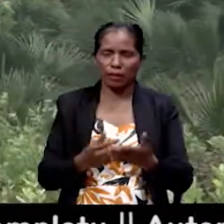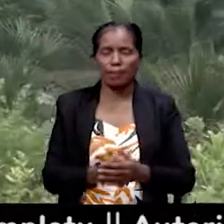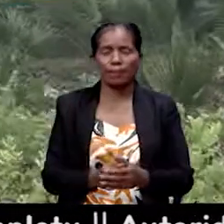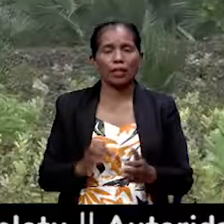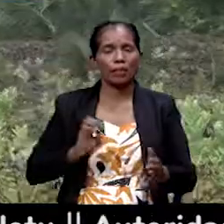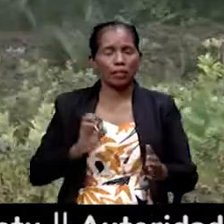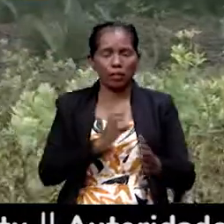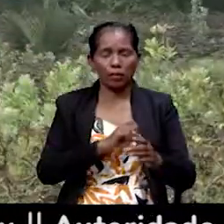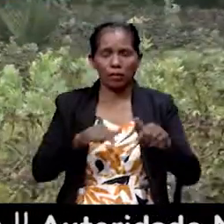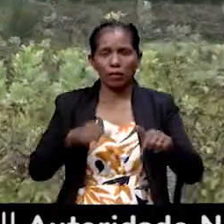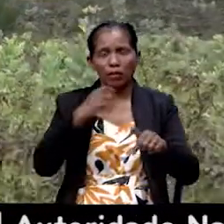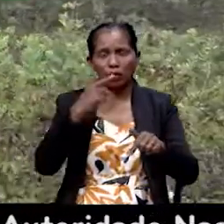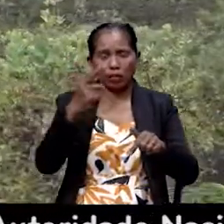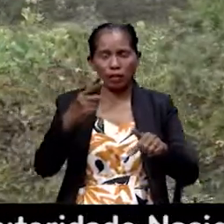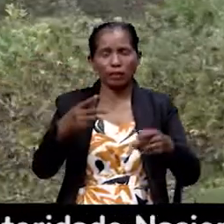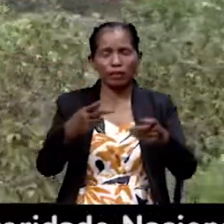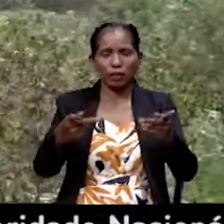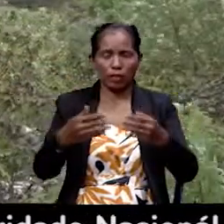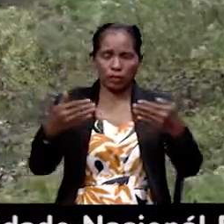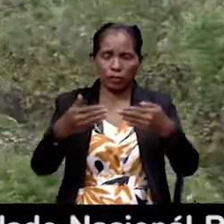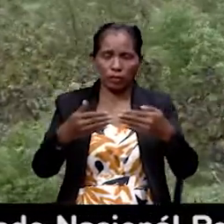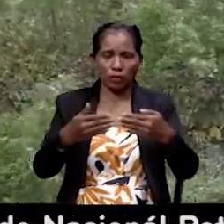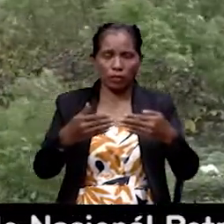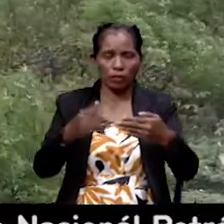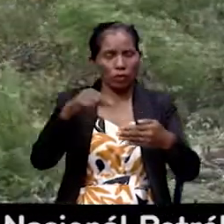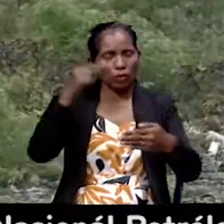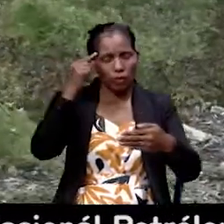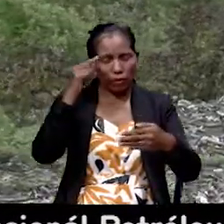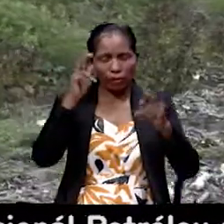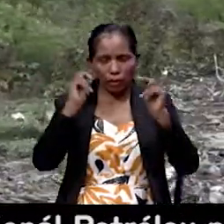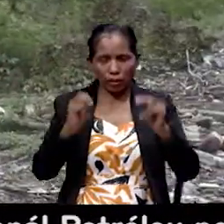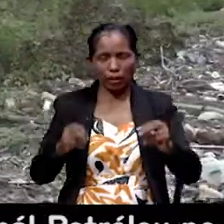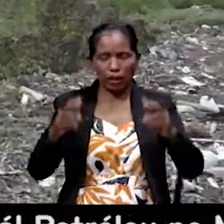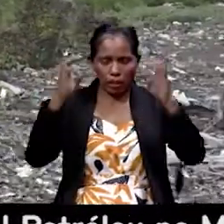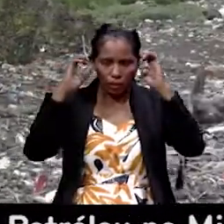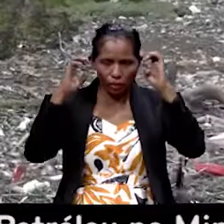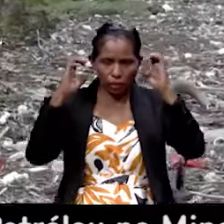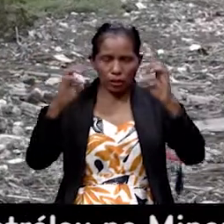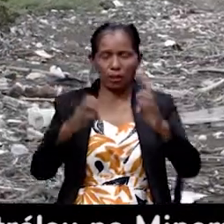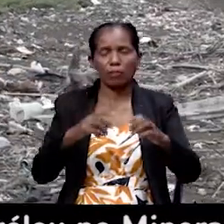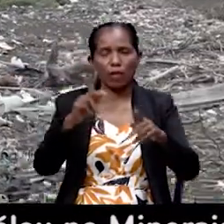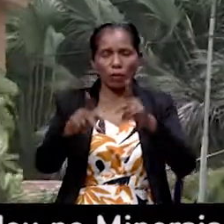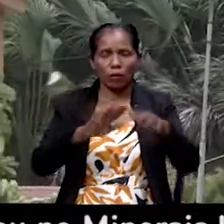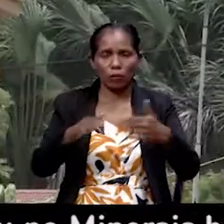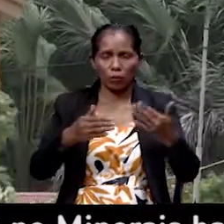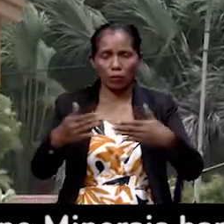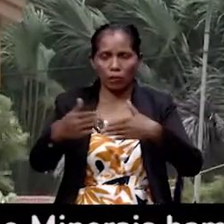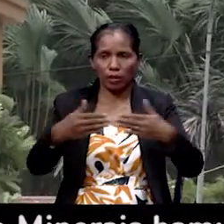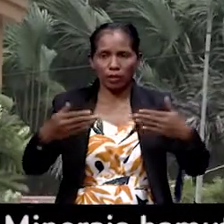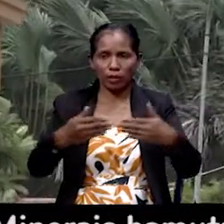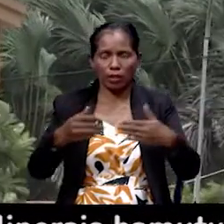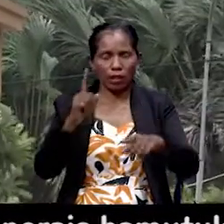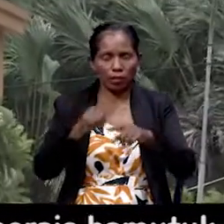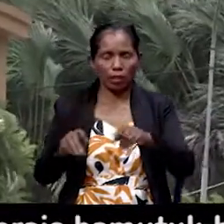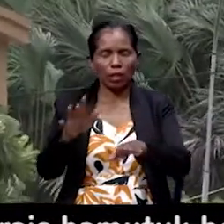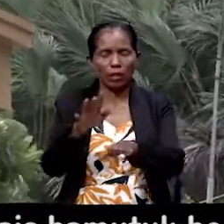quando há movimento e a fronteira, o governo precisa halo educação cívica ba população, lilio e a fronteira, no nela belore risco